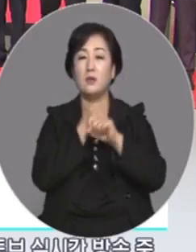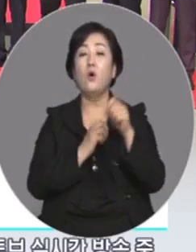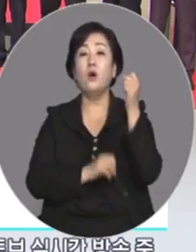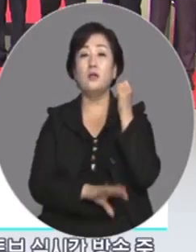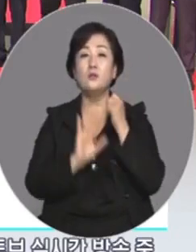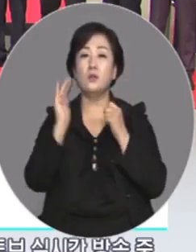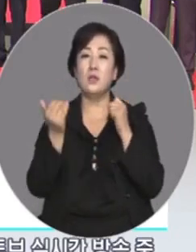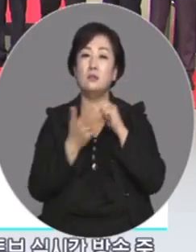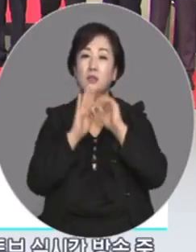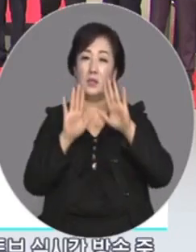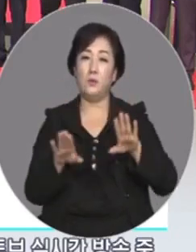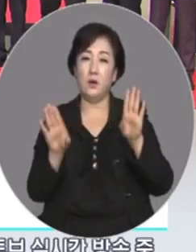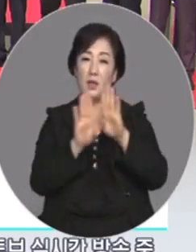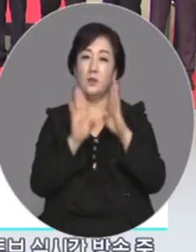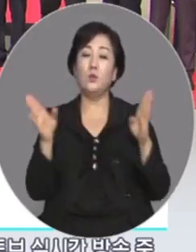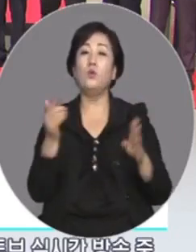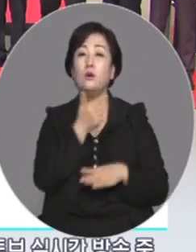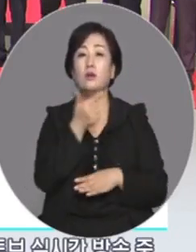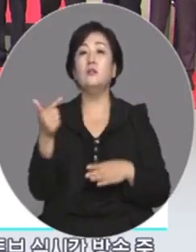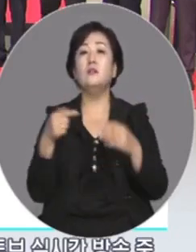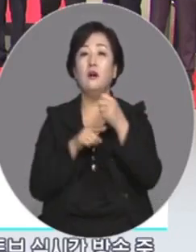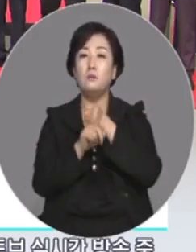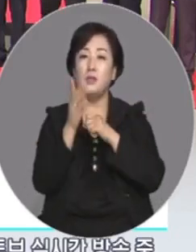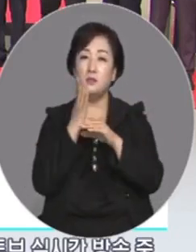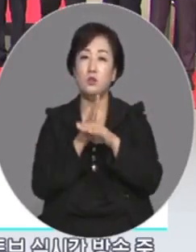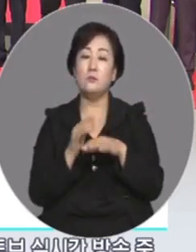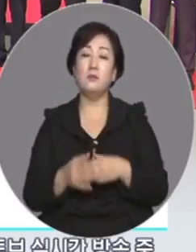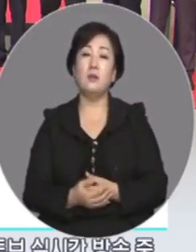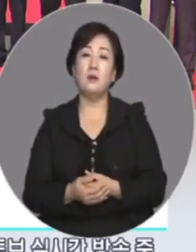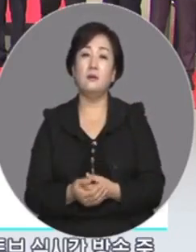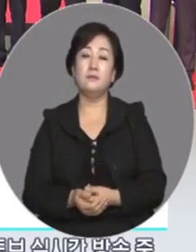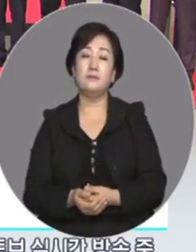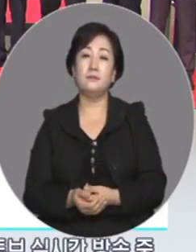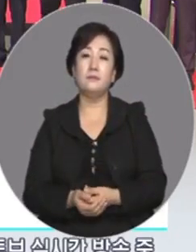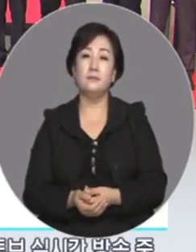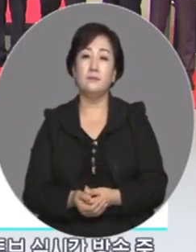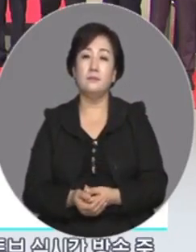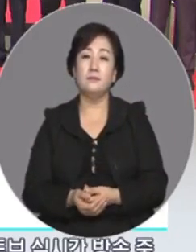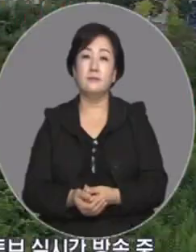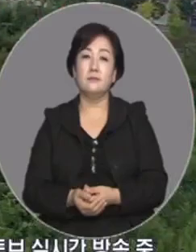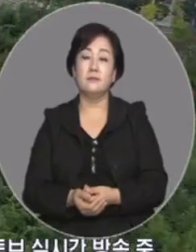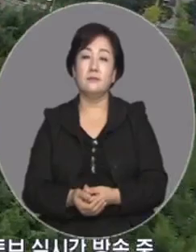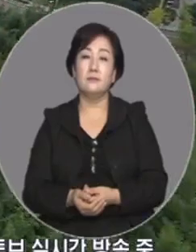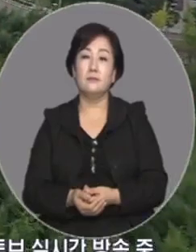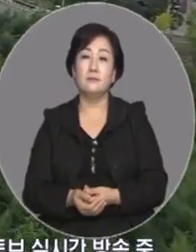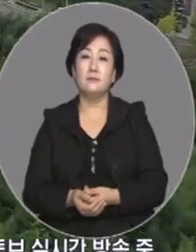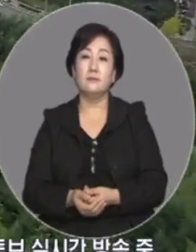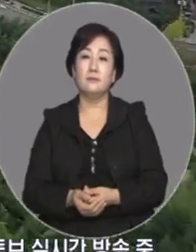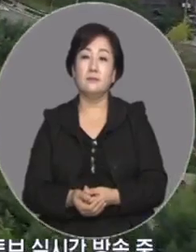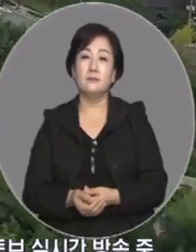시발점이어서 이번 개통의 의미는 남다릅니다. 보도에 조윤호 기자입니다.